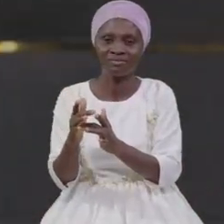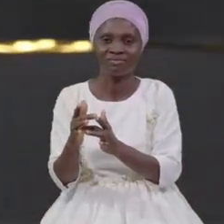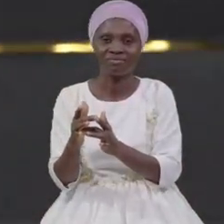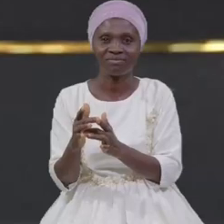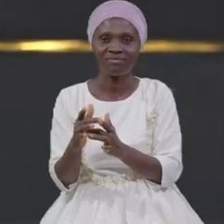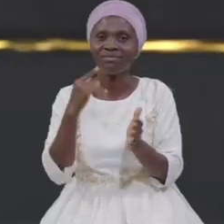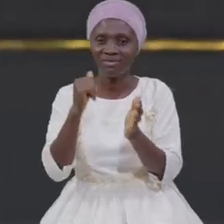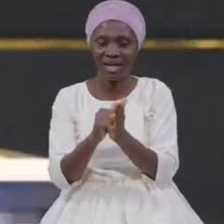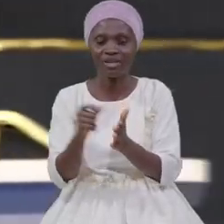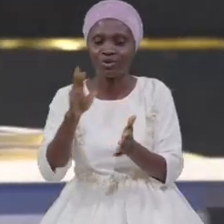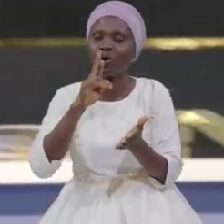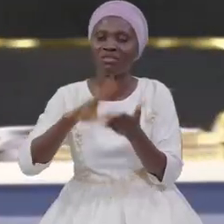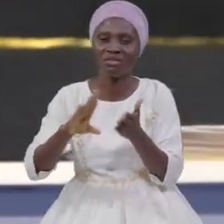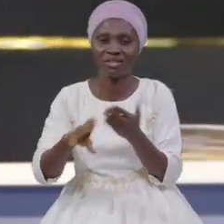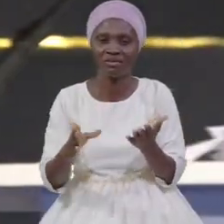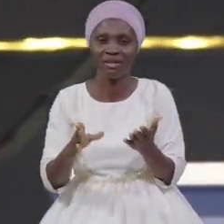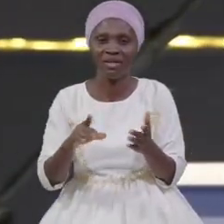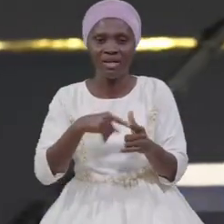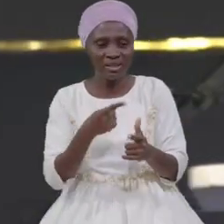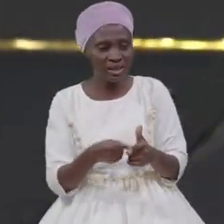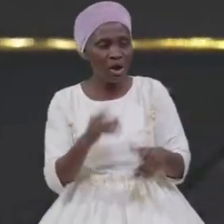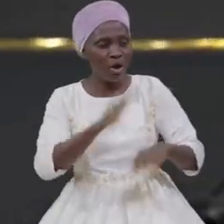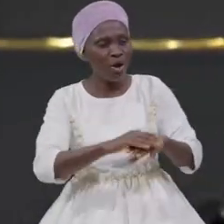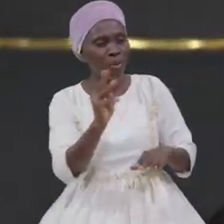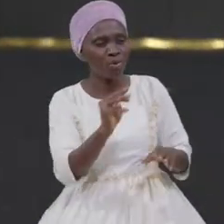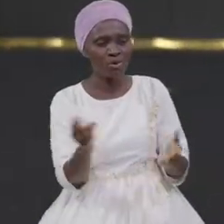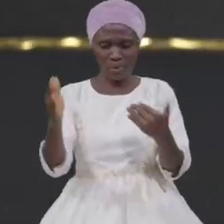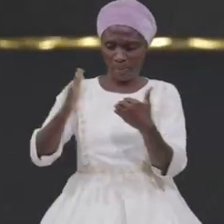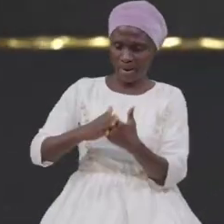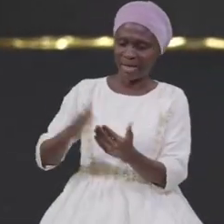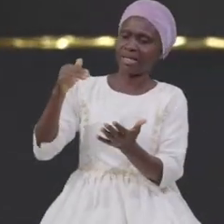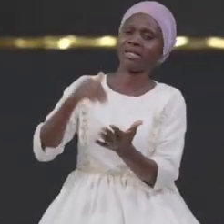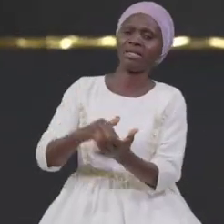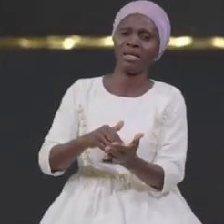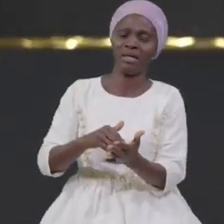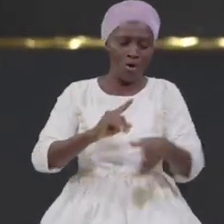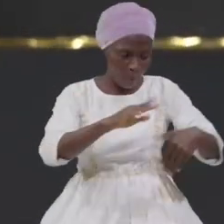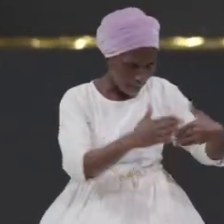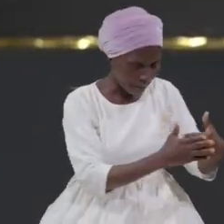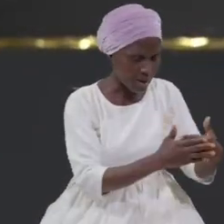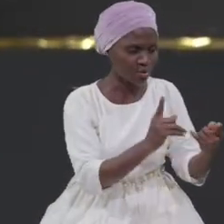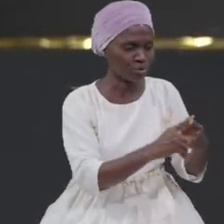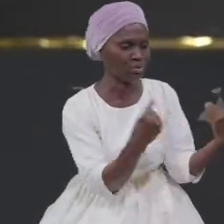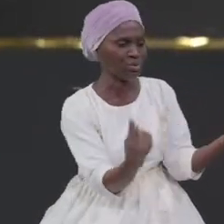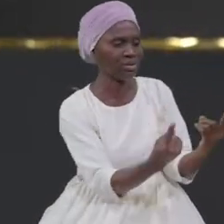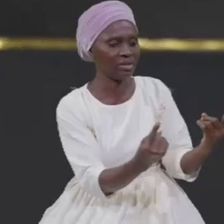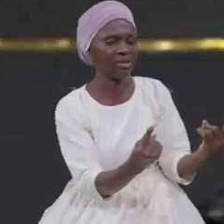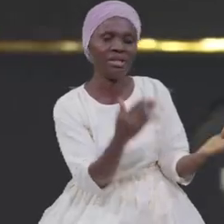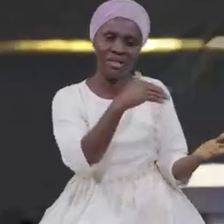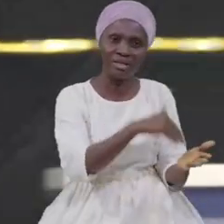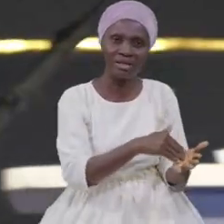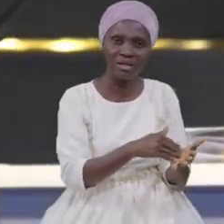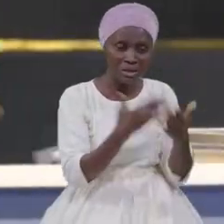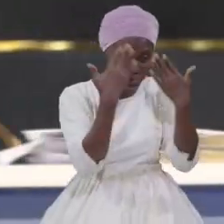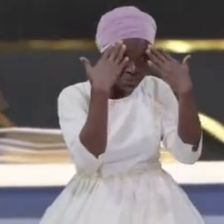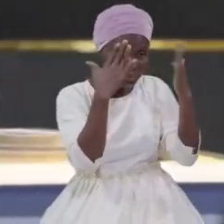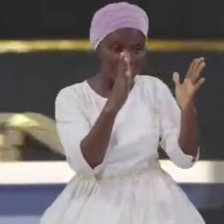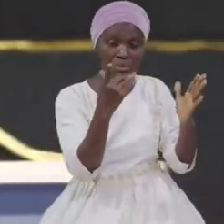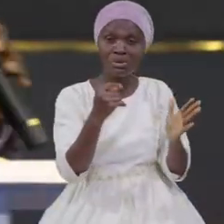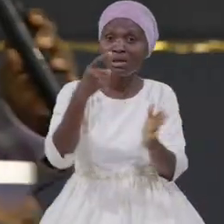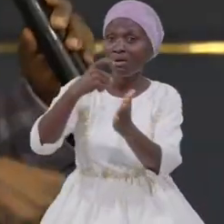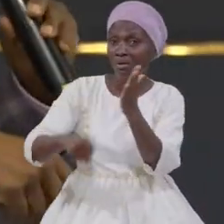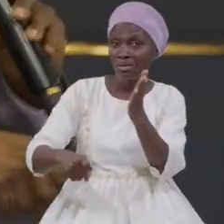es pardonné. Le lundi, il retourne encore à leur vomissure. Ils ne connaissent pas le